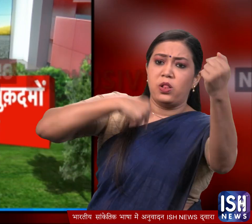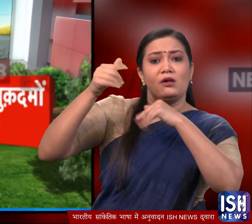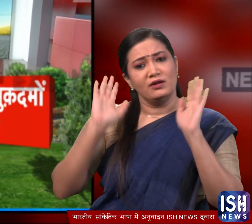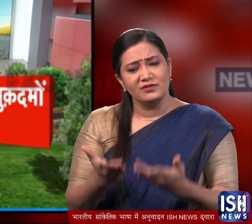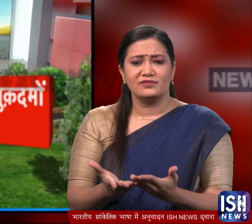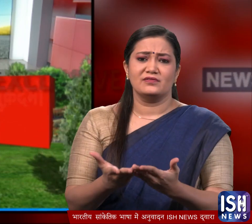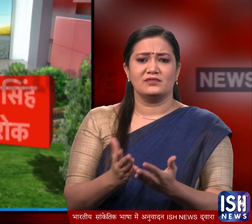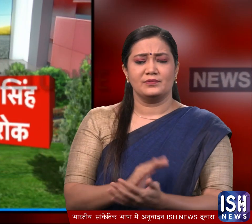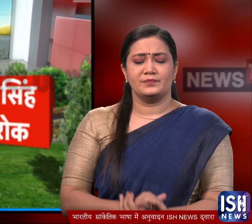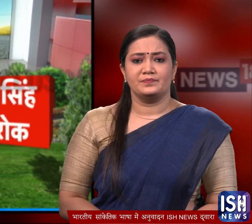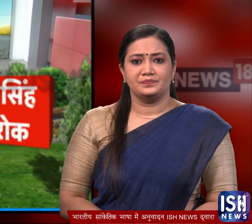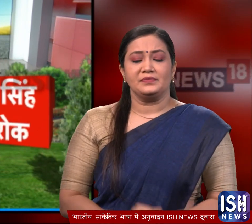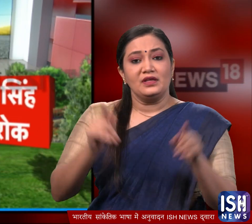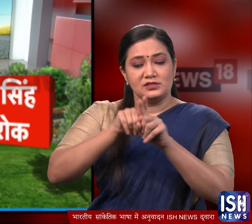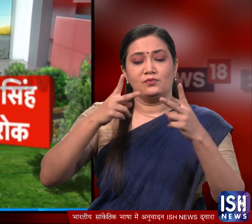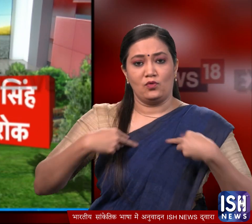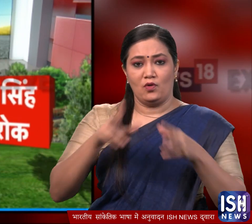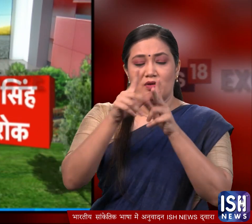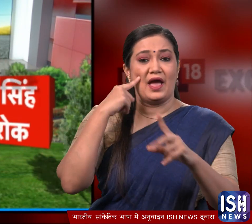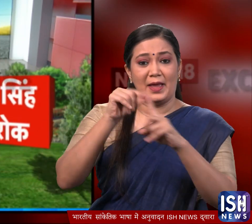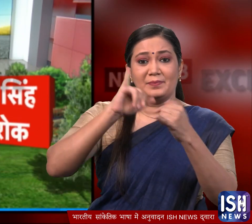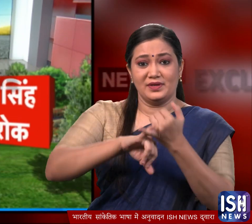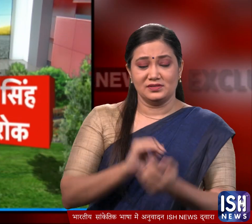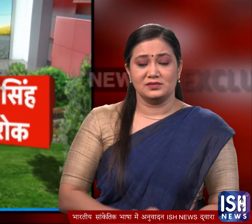हैं। इसके साथ ही अदालत ने